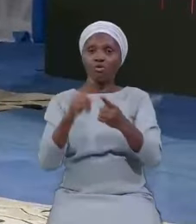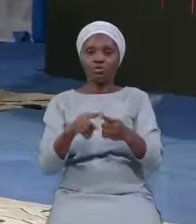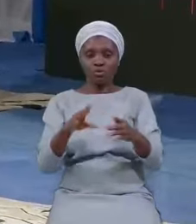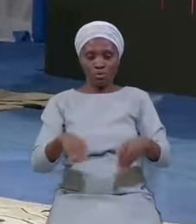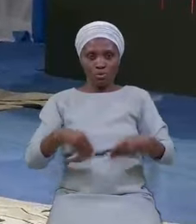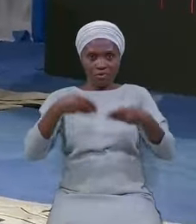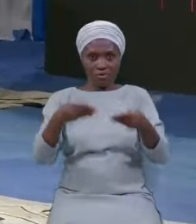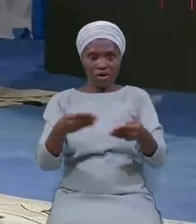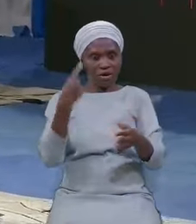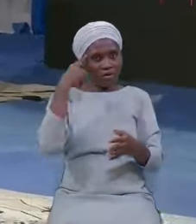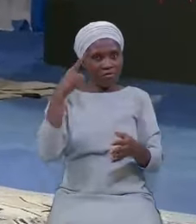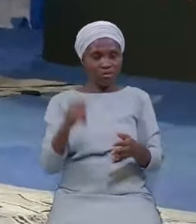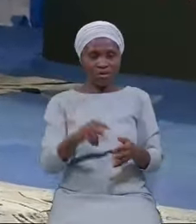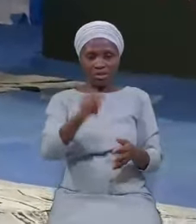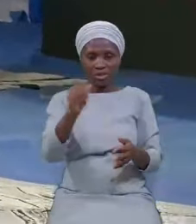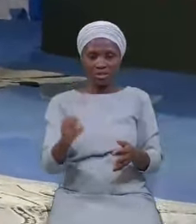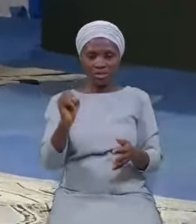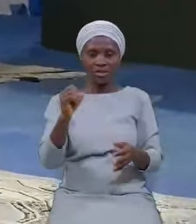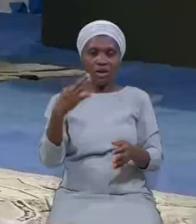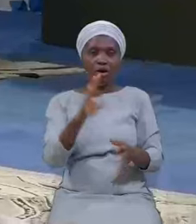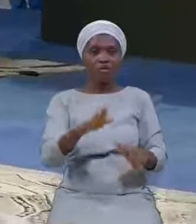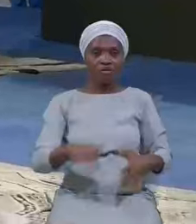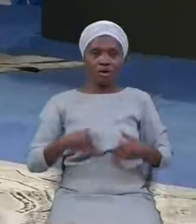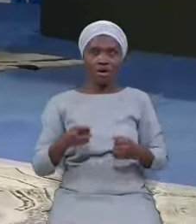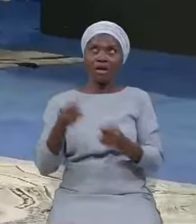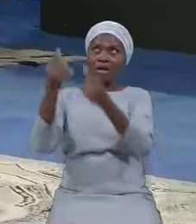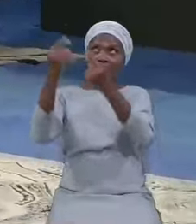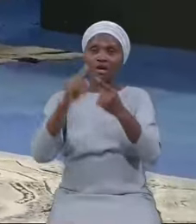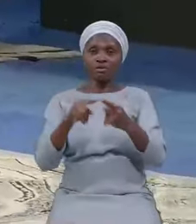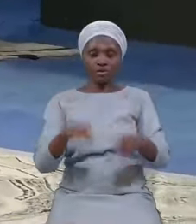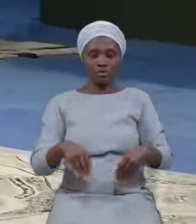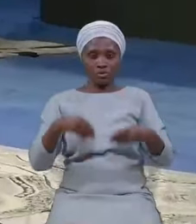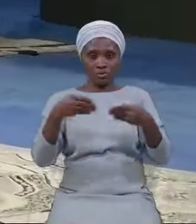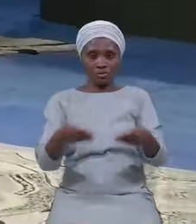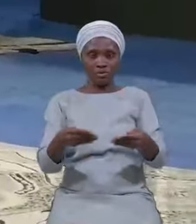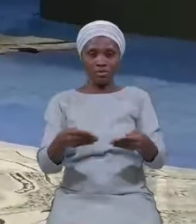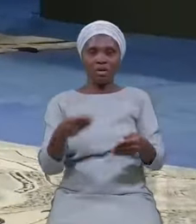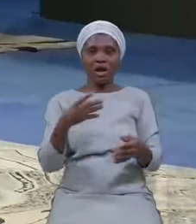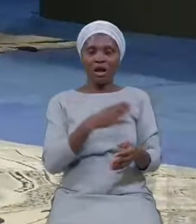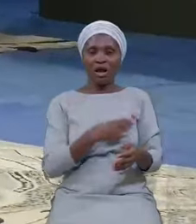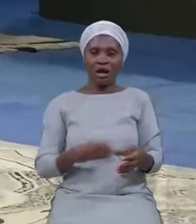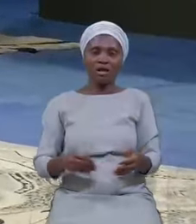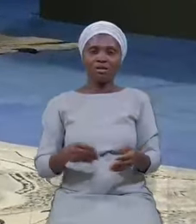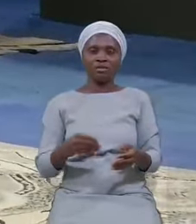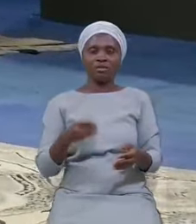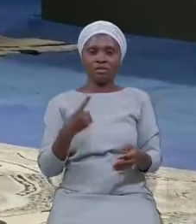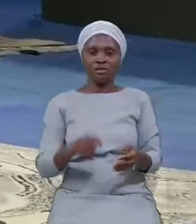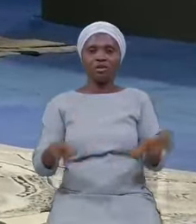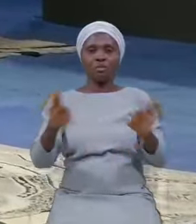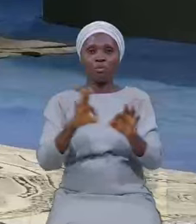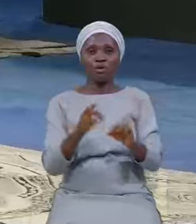ciel pourvoir à tous les besoins de ta vie. Le leader de